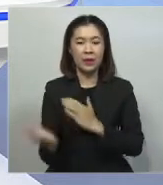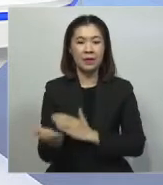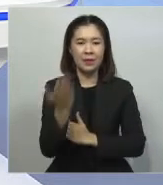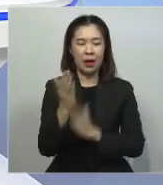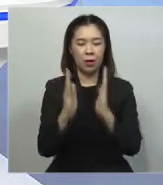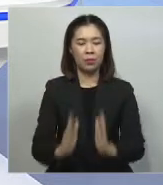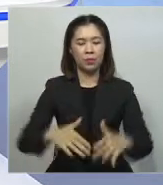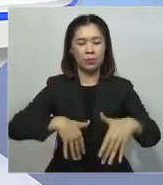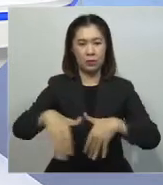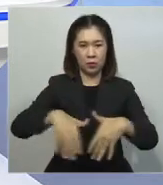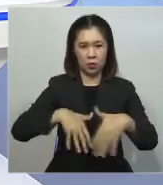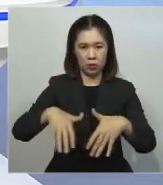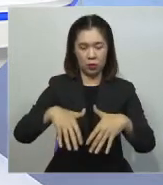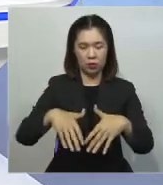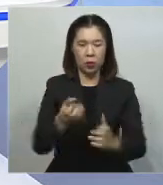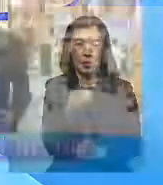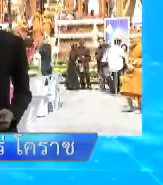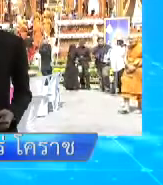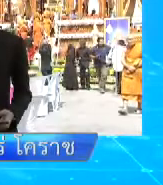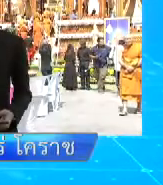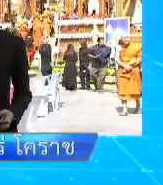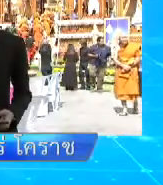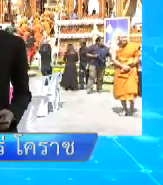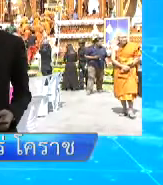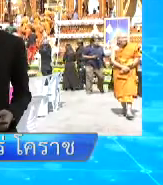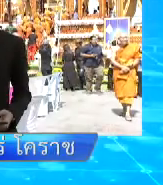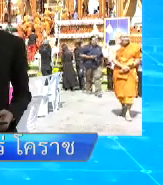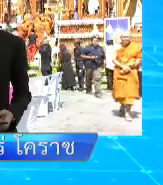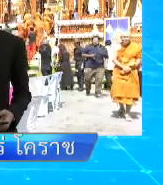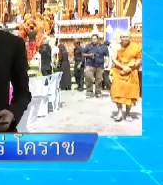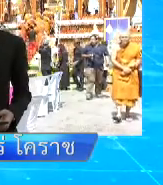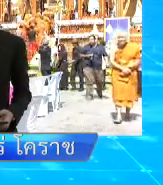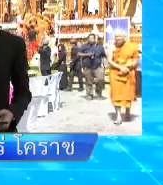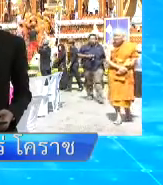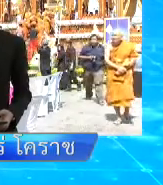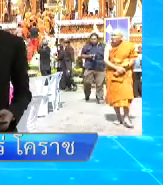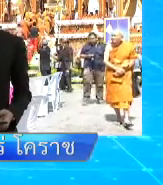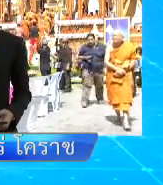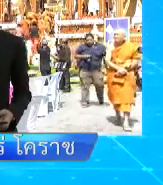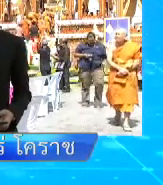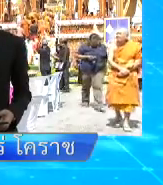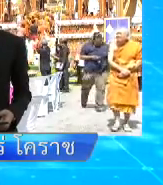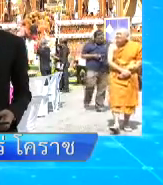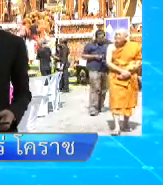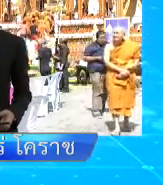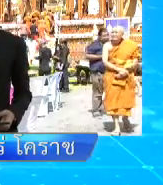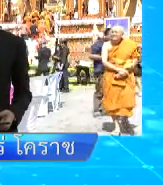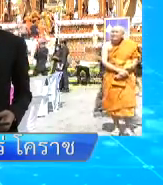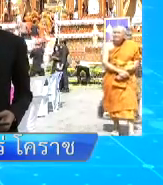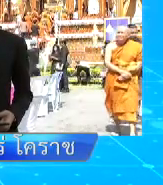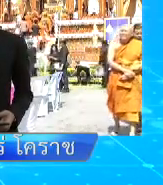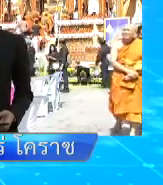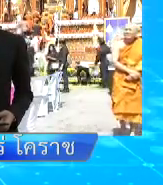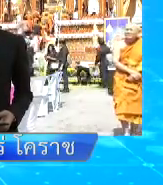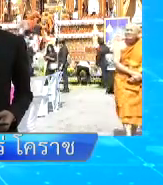ประชาชนทยอยเดินทางไปวางดอกไม้จันทร์และร่วมงานพิธีพระราชทานเพลิงศพอาจารย์ใหญ่และอาจารย์ใหญ่พระวิทยาคมพระเท